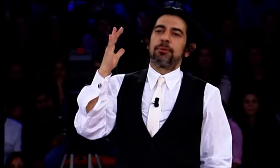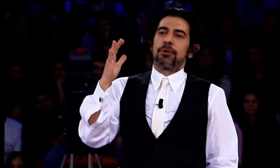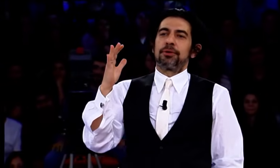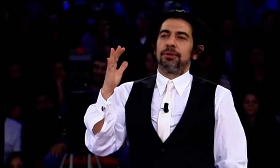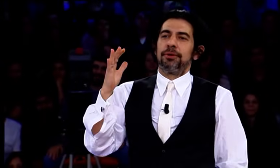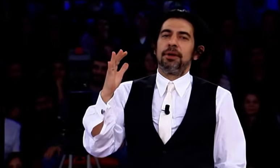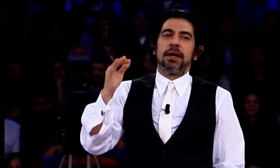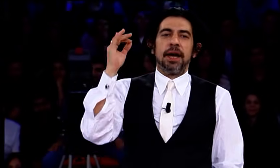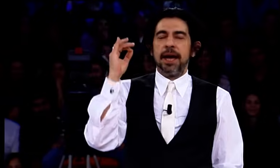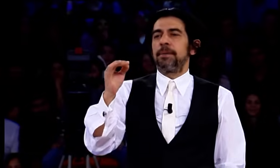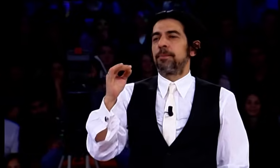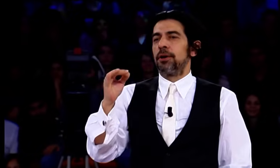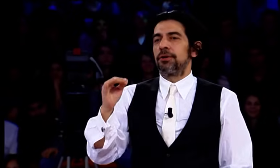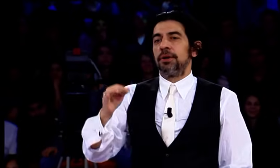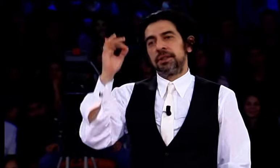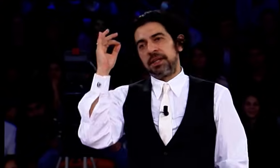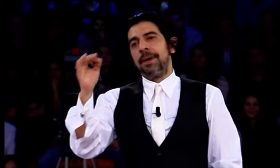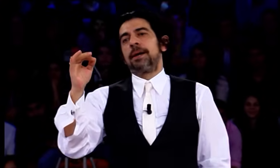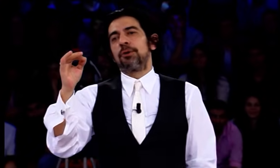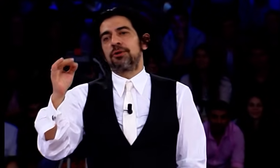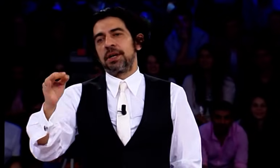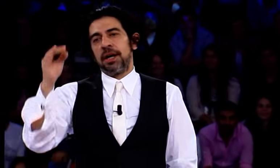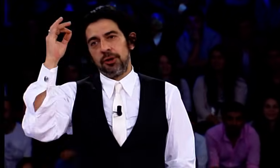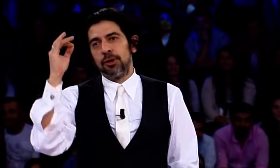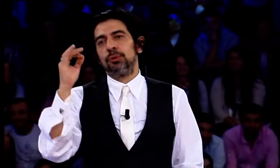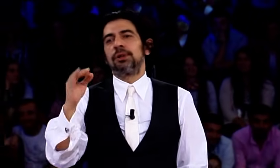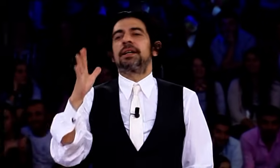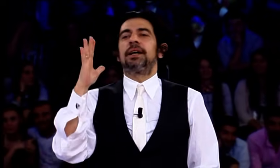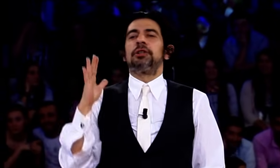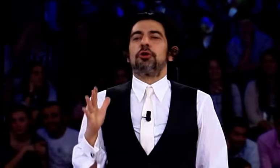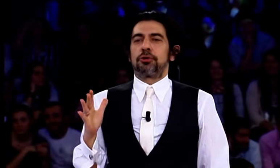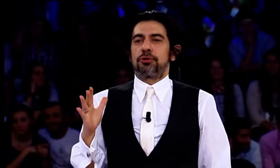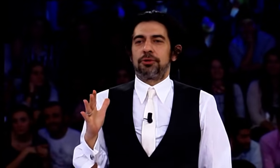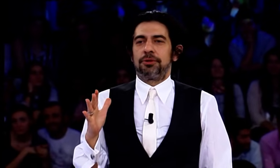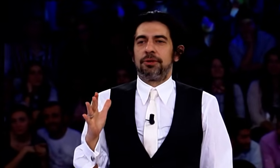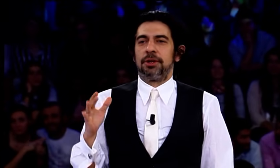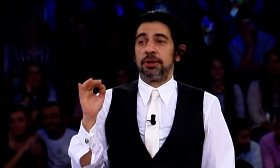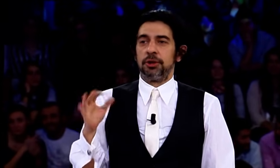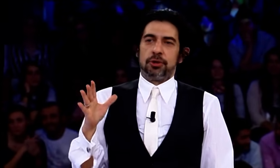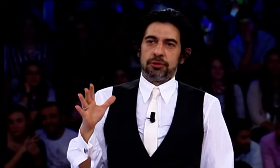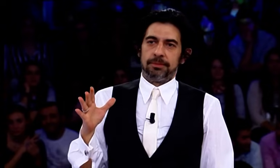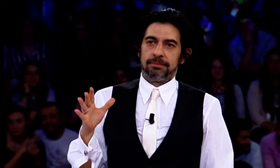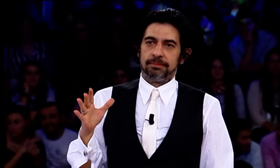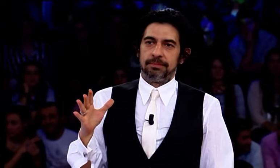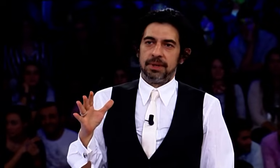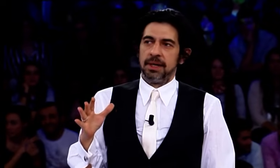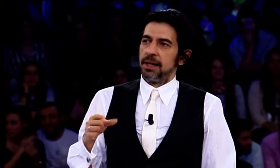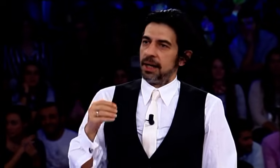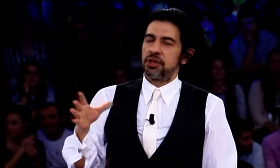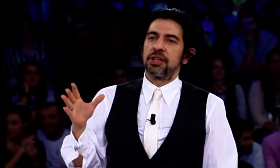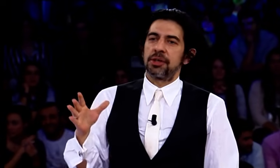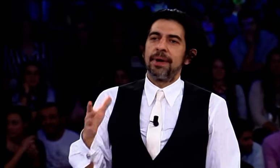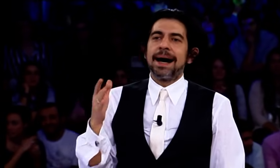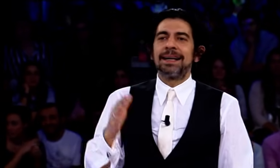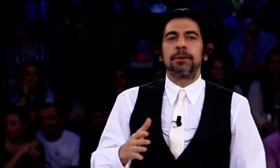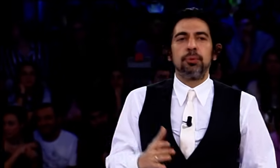hep yapıyor. Hep yapıyor. Kime yapıyorsa o mutlaka yiyor. Yiyor.